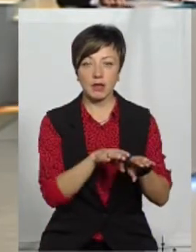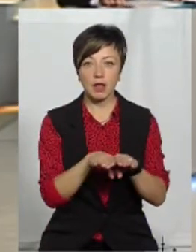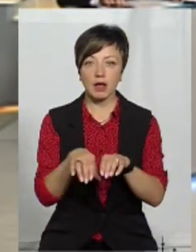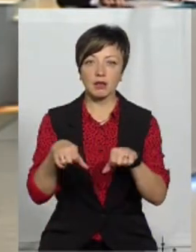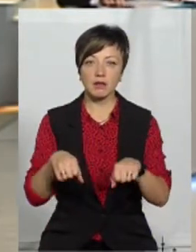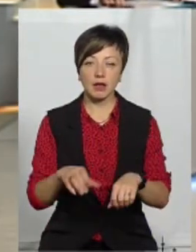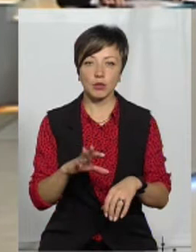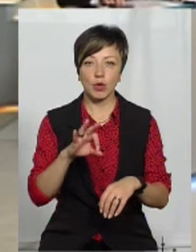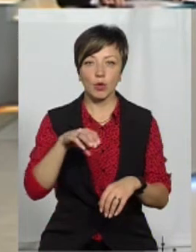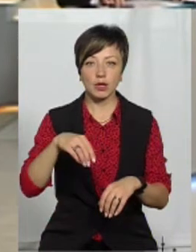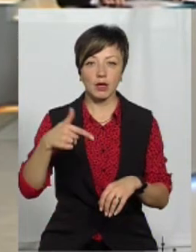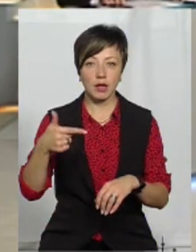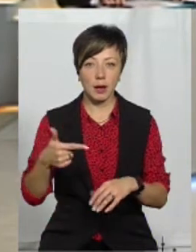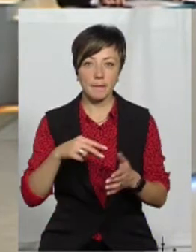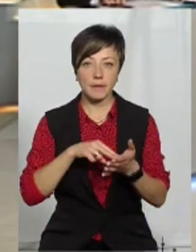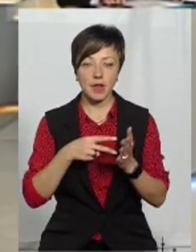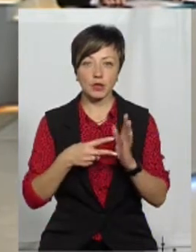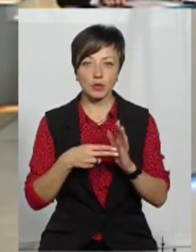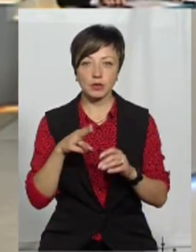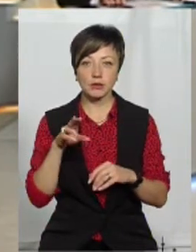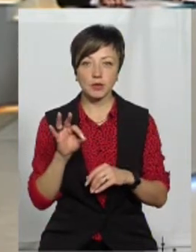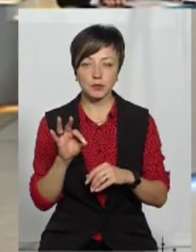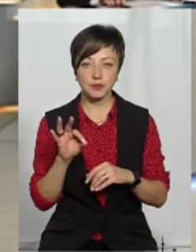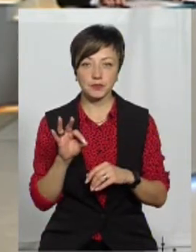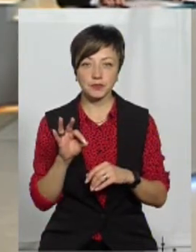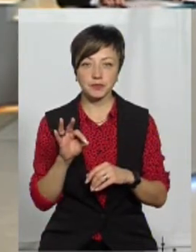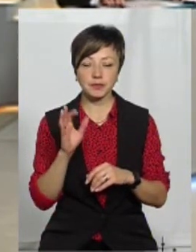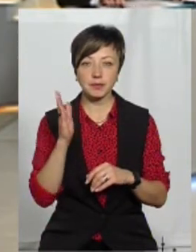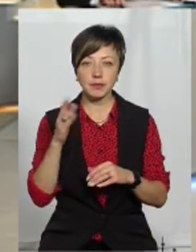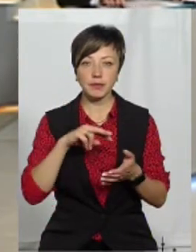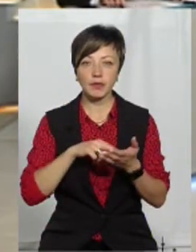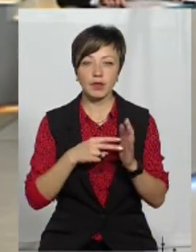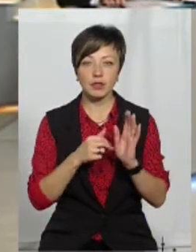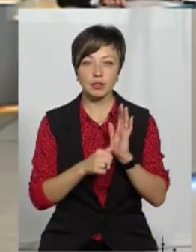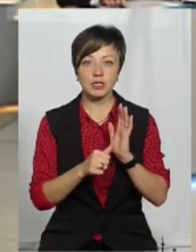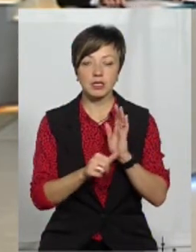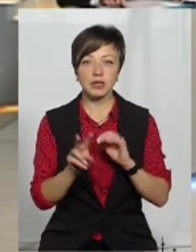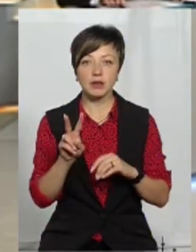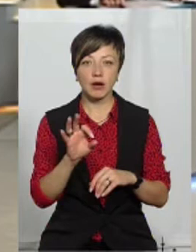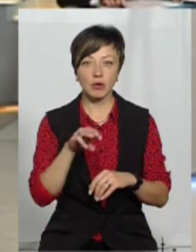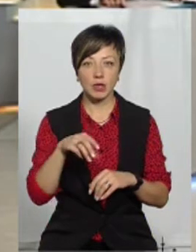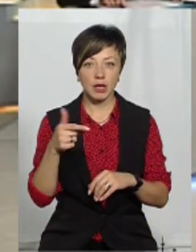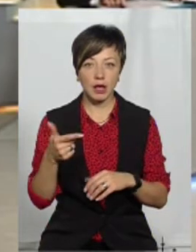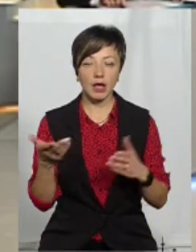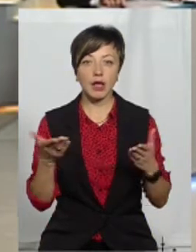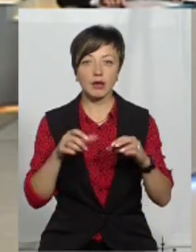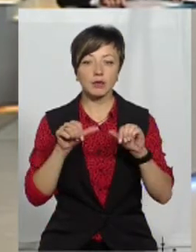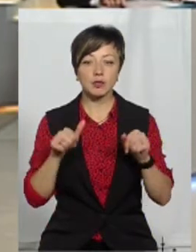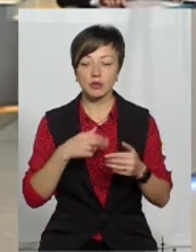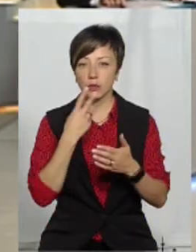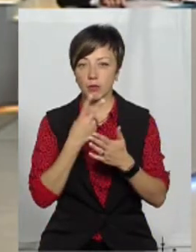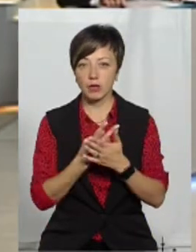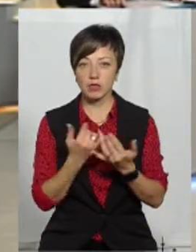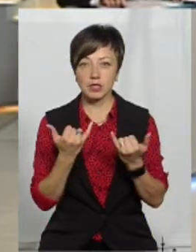це будуть ОТГ, яких там планується по перспективному плану 62 ОТГ. Яким чином ви бачите зараз,